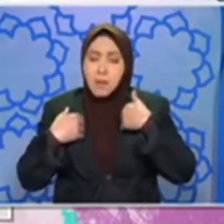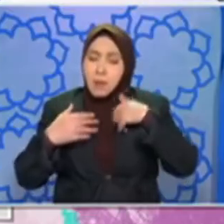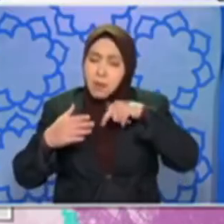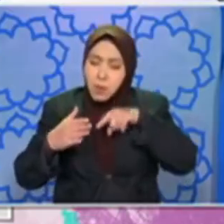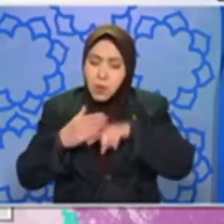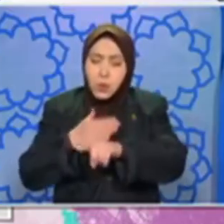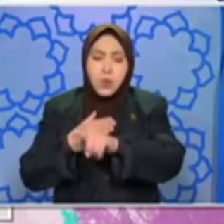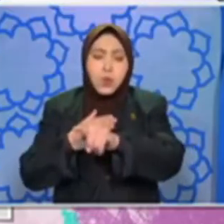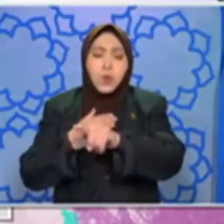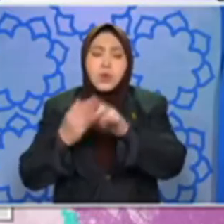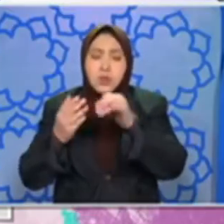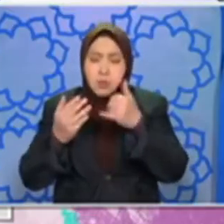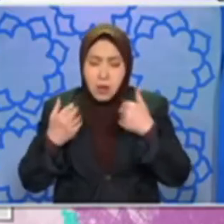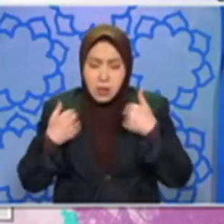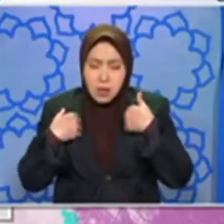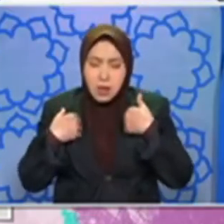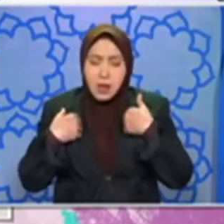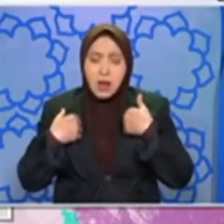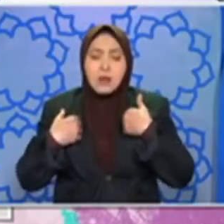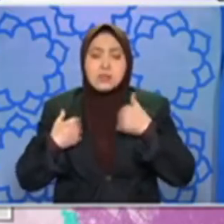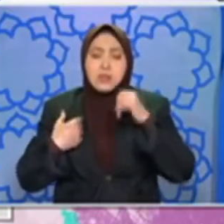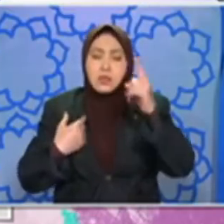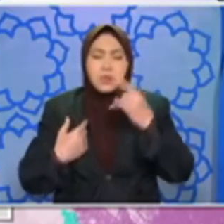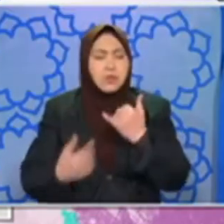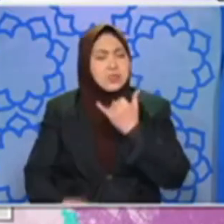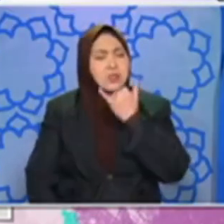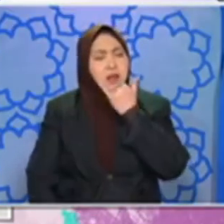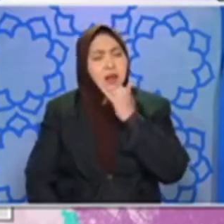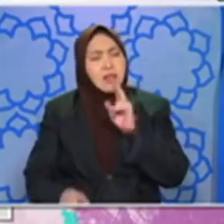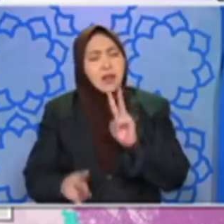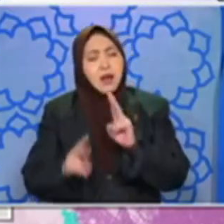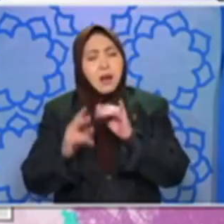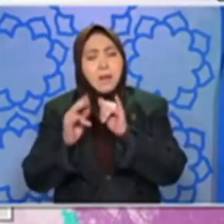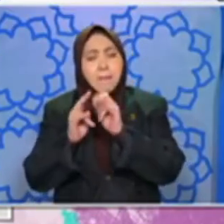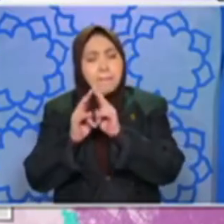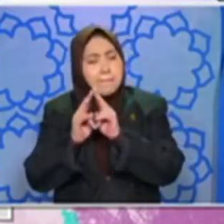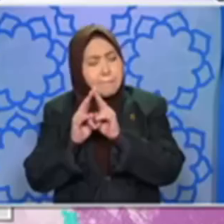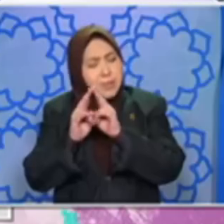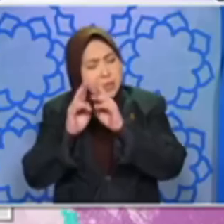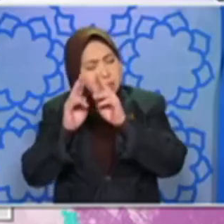إن قتلهم كان خطأ